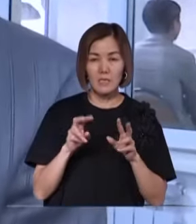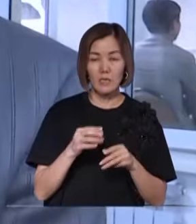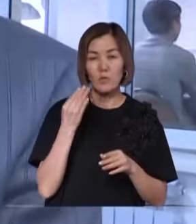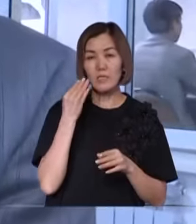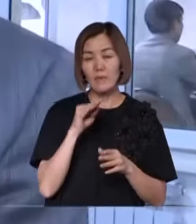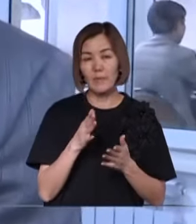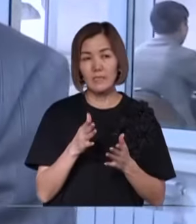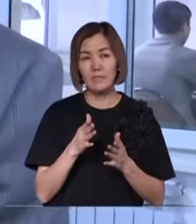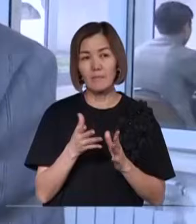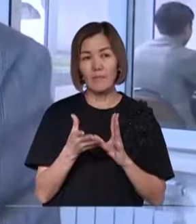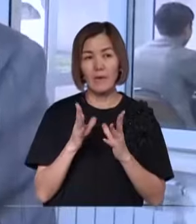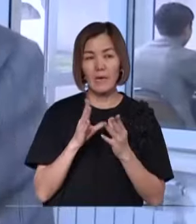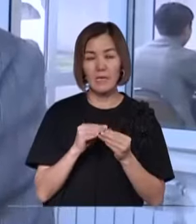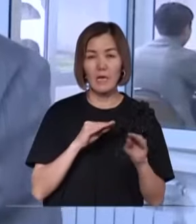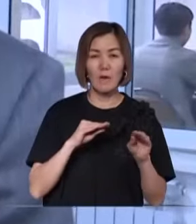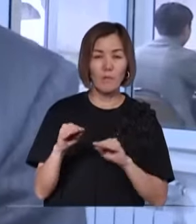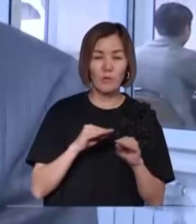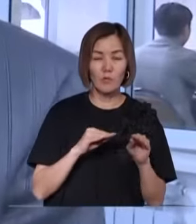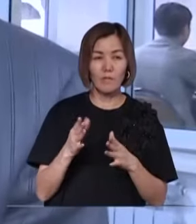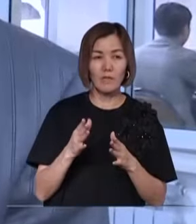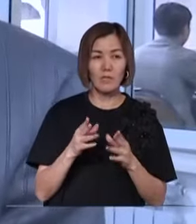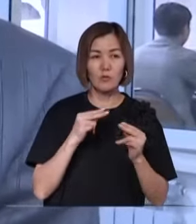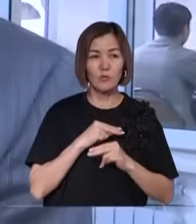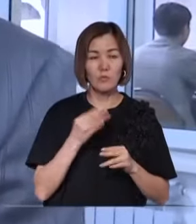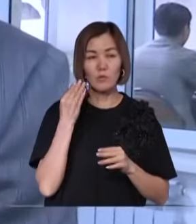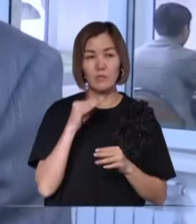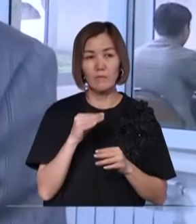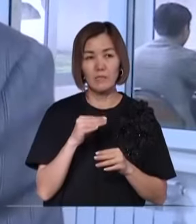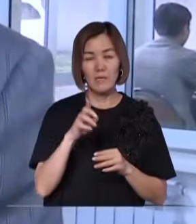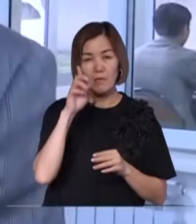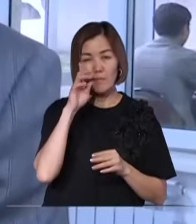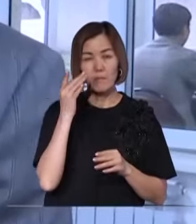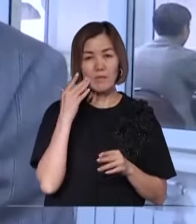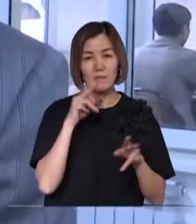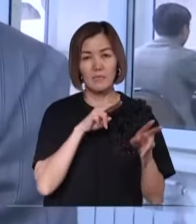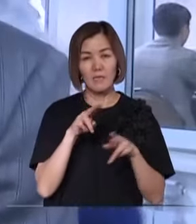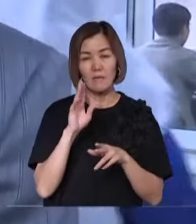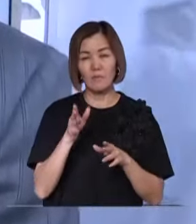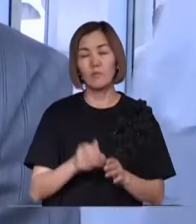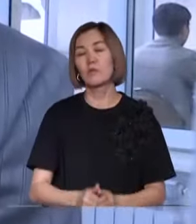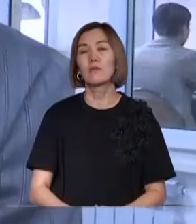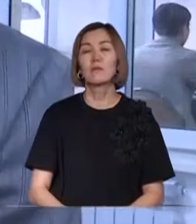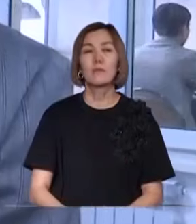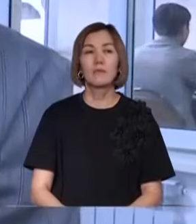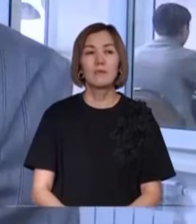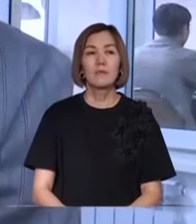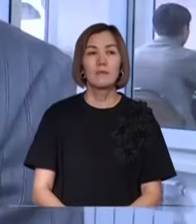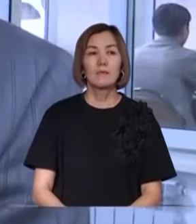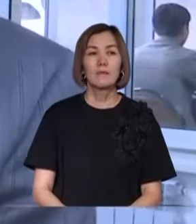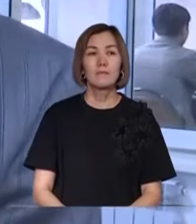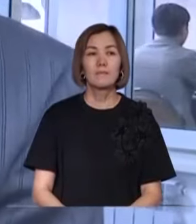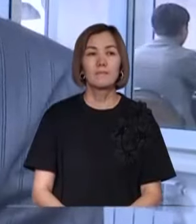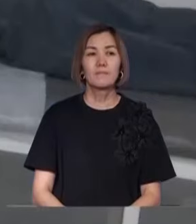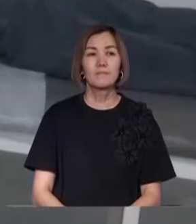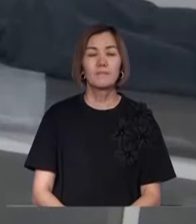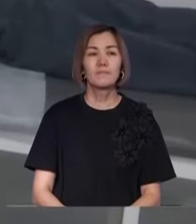сапасы, құрал жабдықтарының өзінің жұмыс істеу сапасы арнайы комитет контроля качеств медицинских услуг сол арқылы тексеріліп